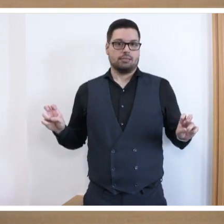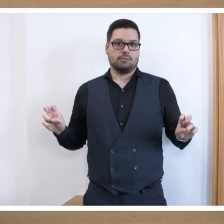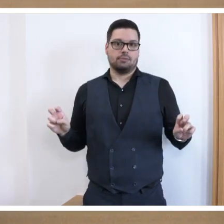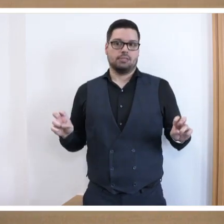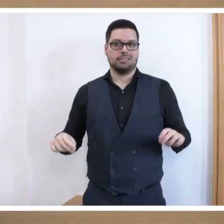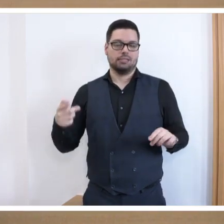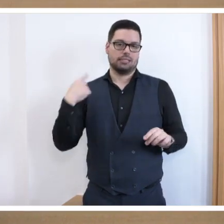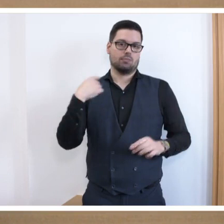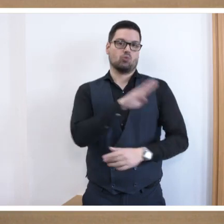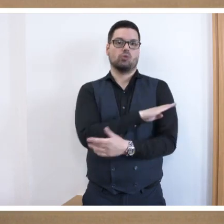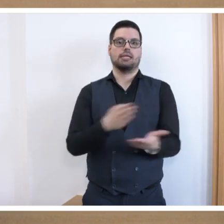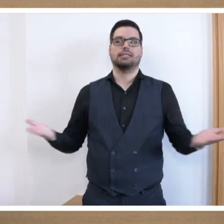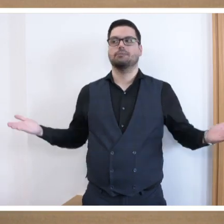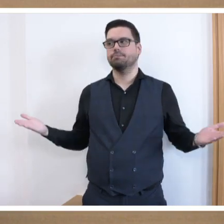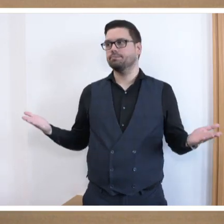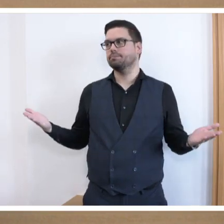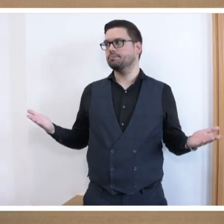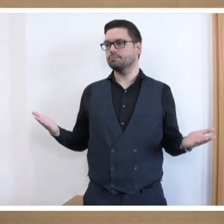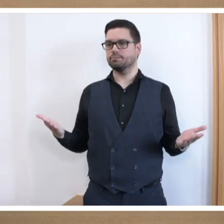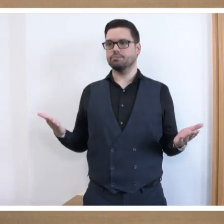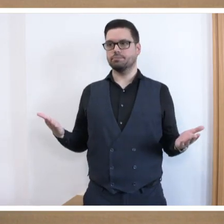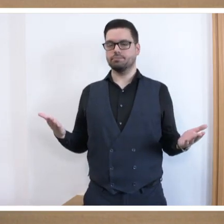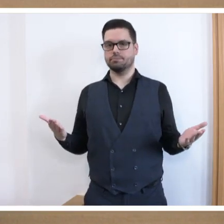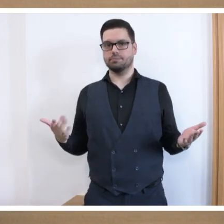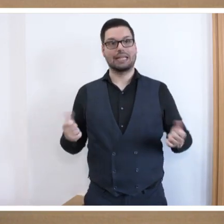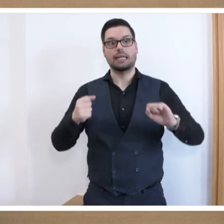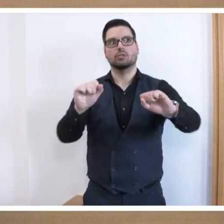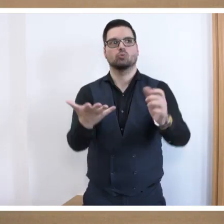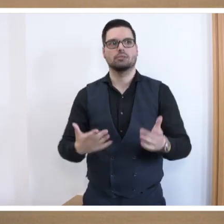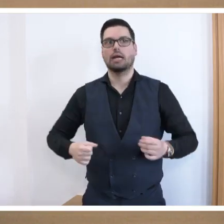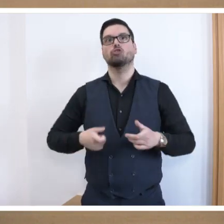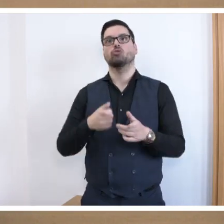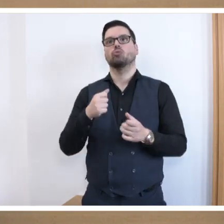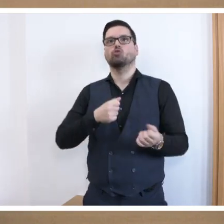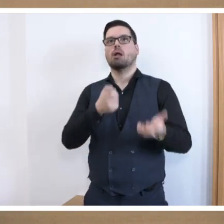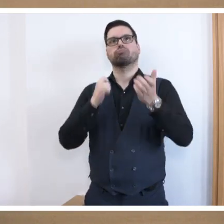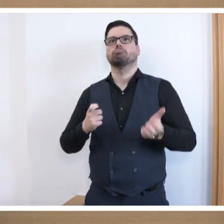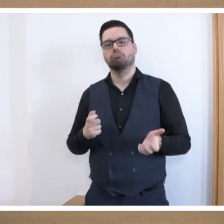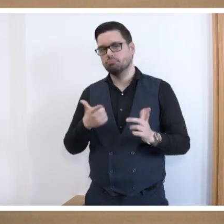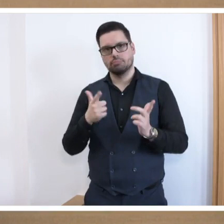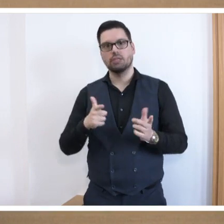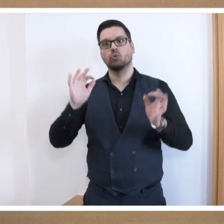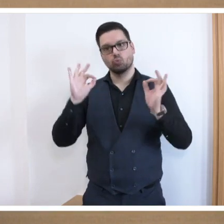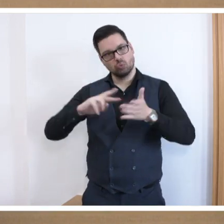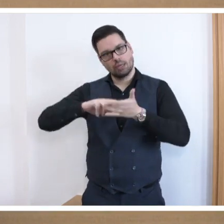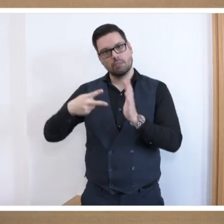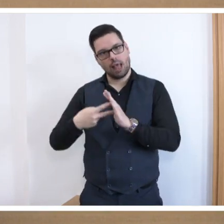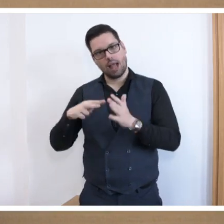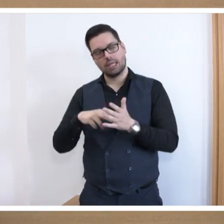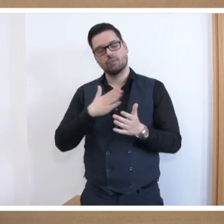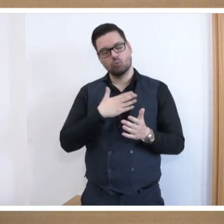bei dem Kollegen durch. Wir wollen keinen Aktionismus, wir wollen keinen Schnellschuss, sondern wir brauchen einen guten Plan für unser